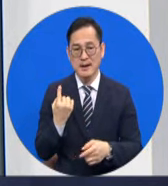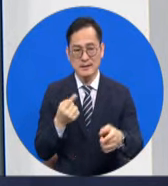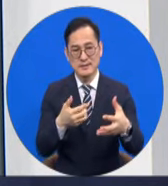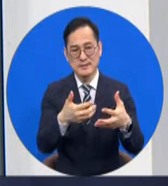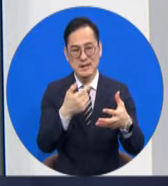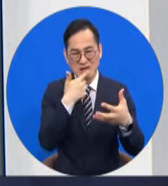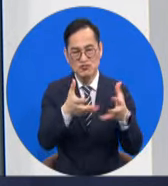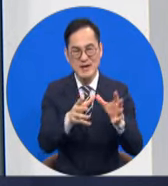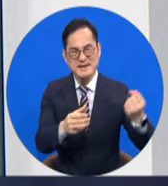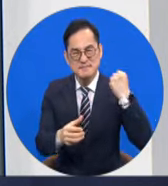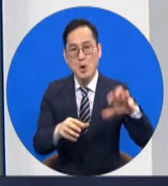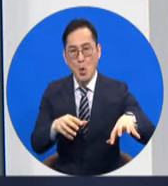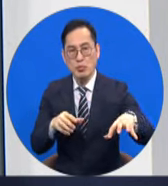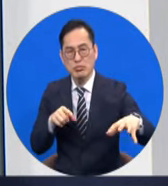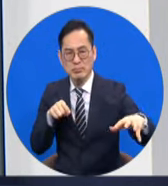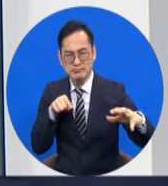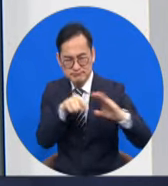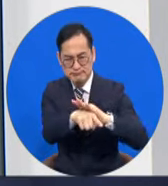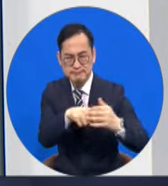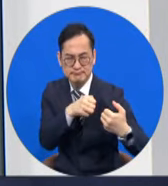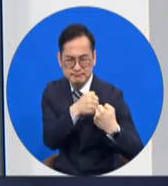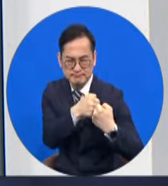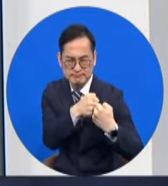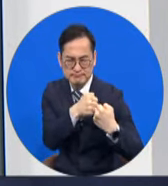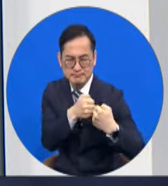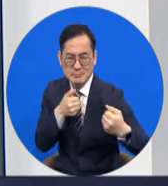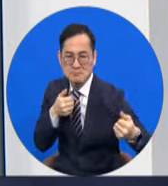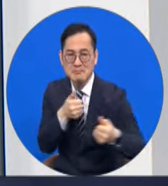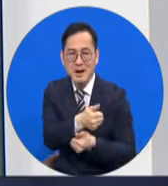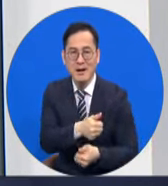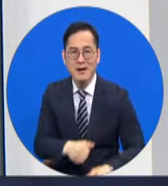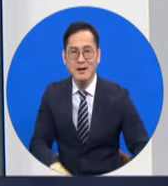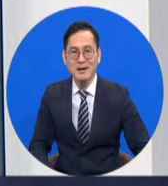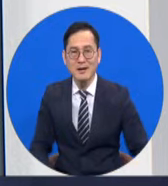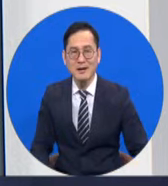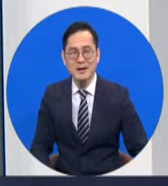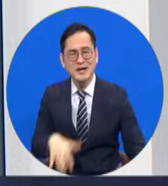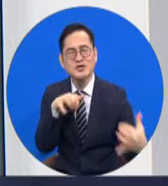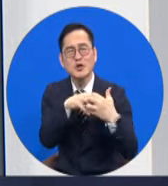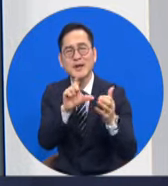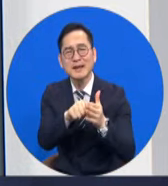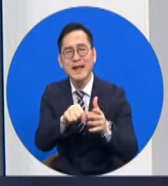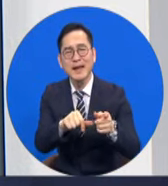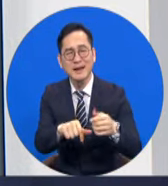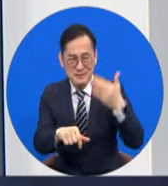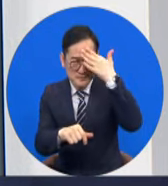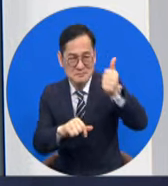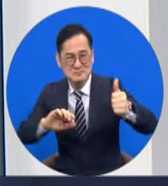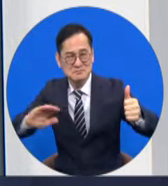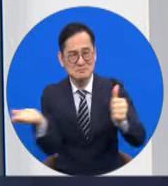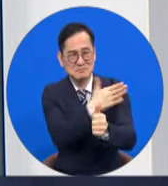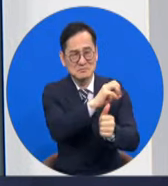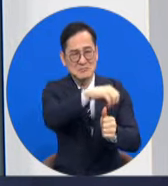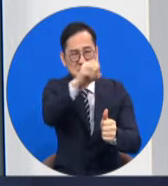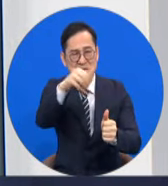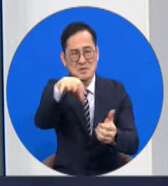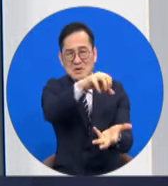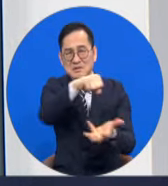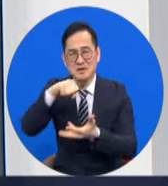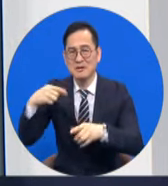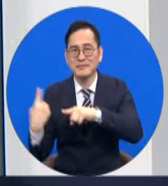들어가가지고 아주 어마어마한 적장의 그 뭐야 목을 갖다가 베는 그러한 그 전공을 갖다 세운 것이기